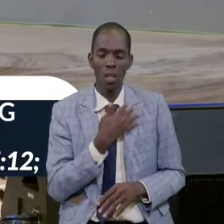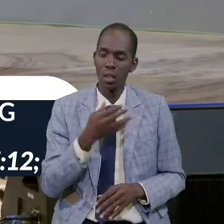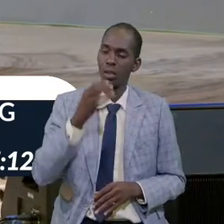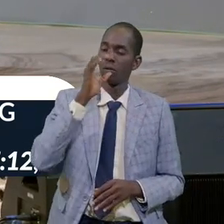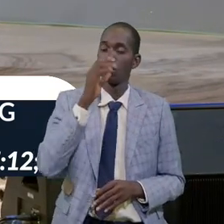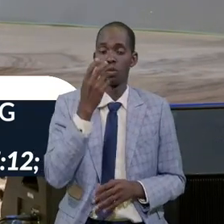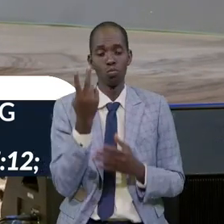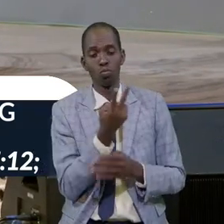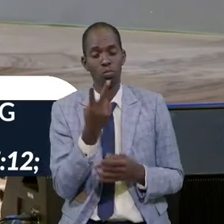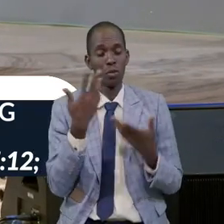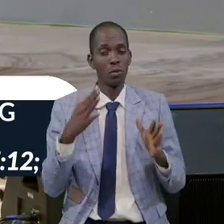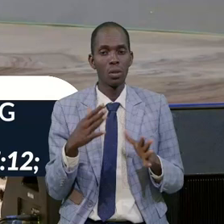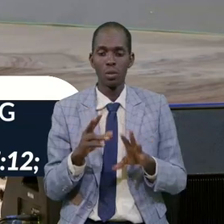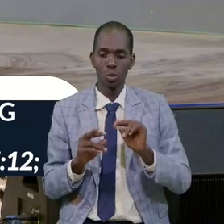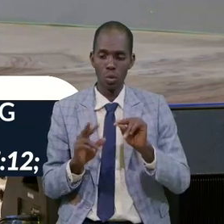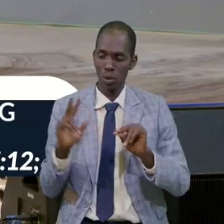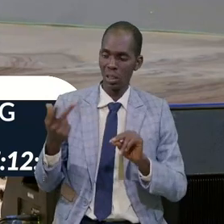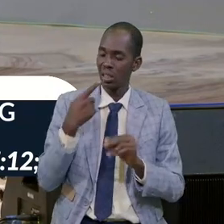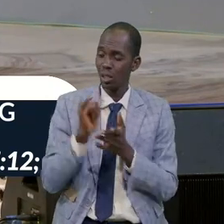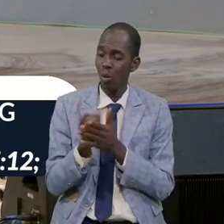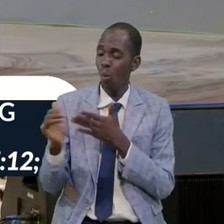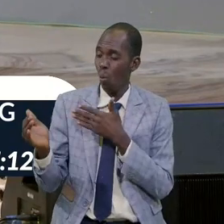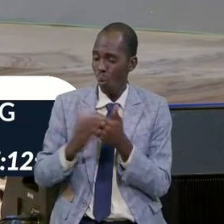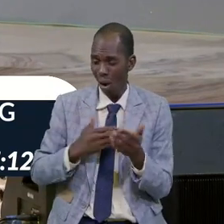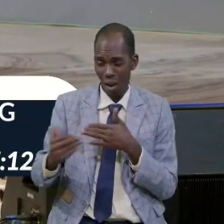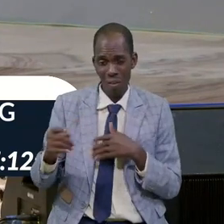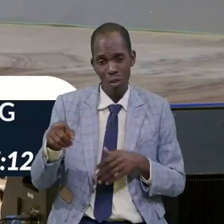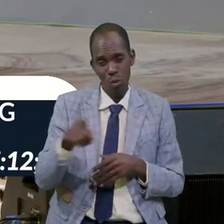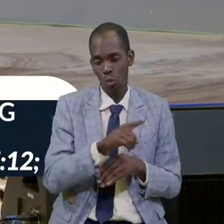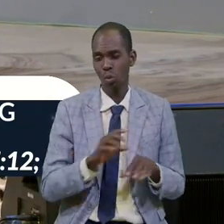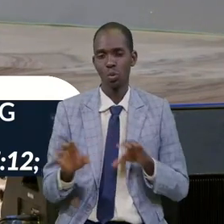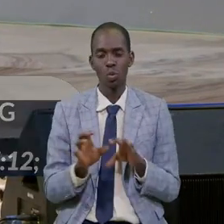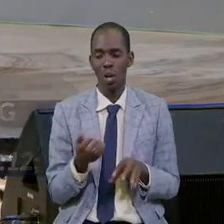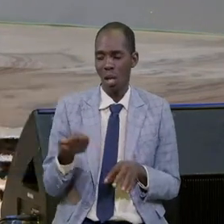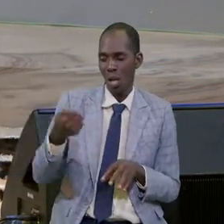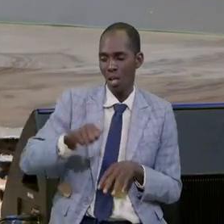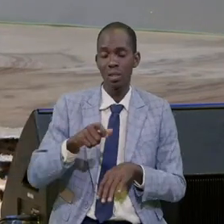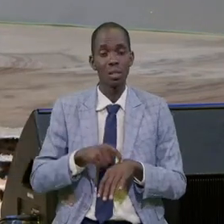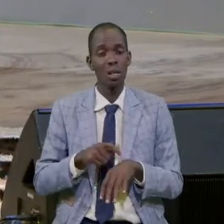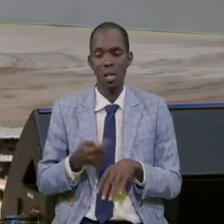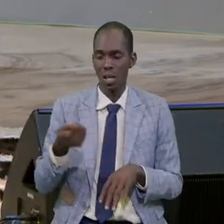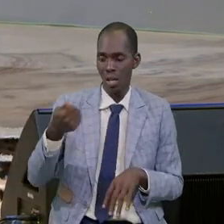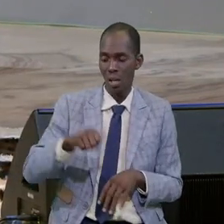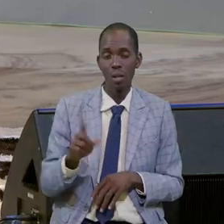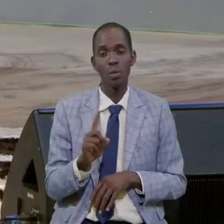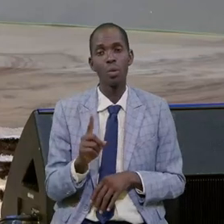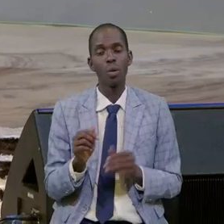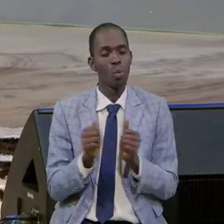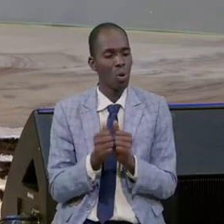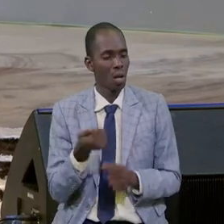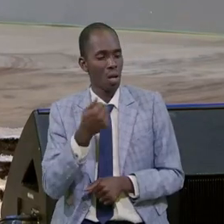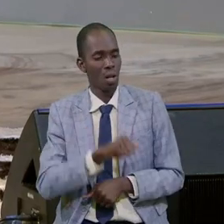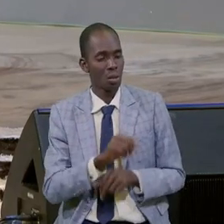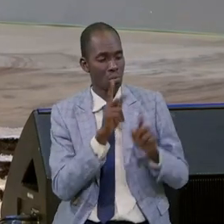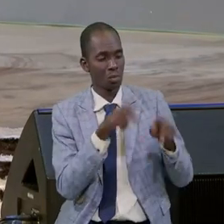boire, parce que c'est dit que soit que vous fassiez quelque autre chose